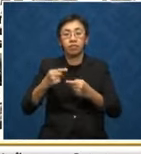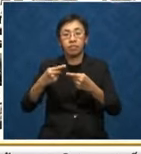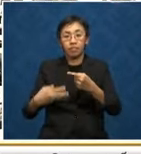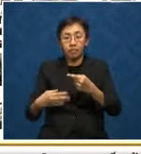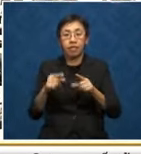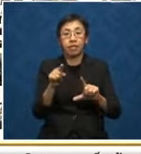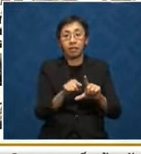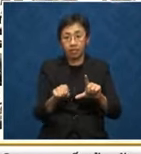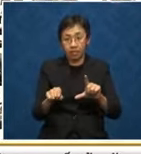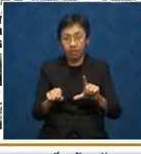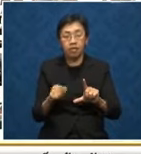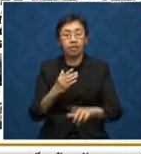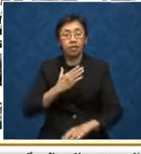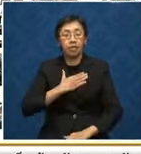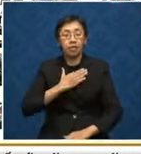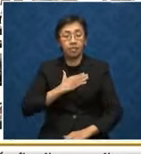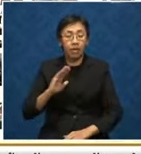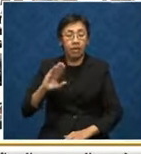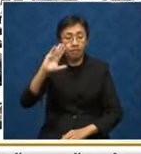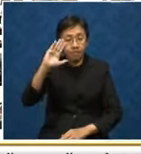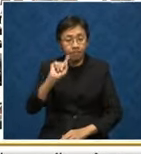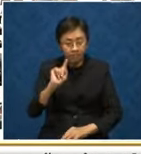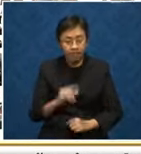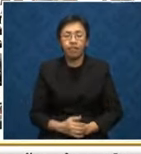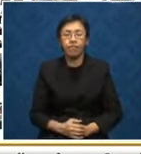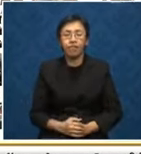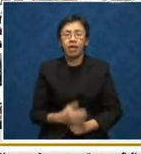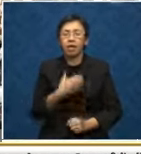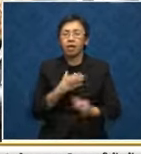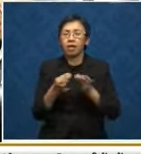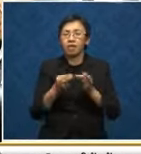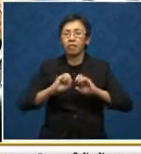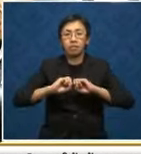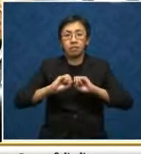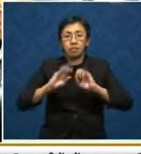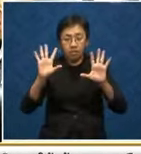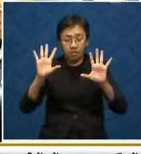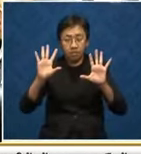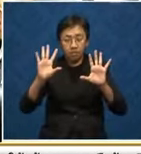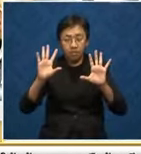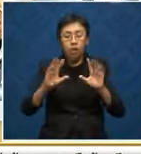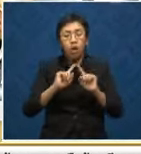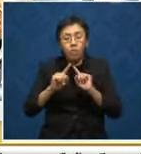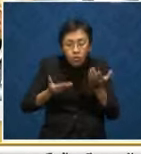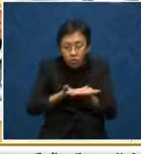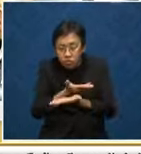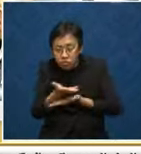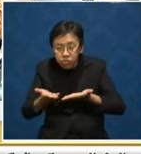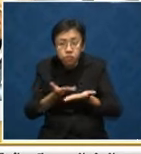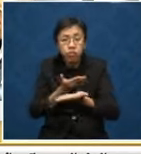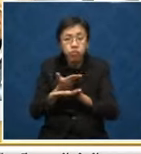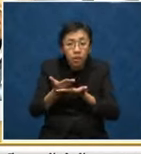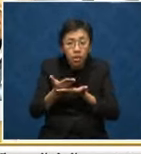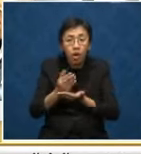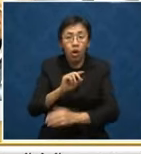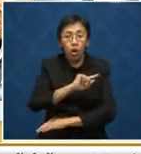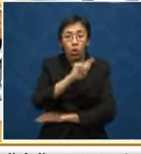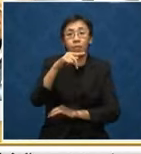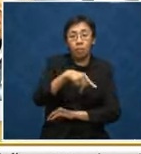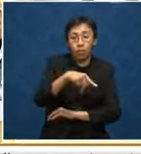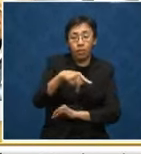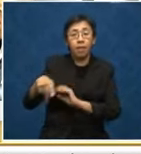ไกลครับขออนุญาตท่านประธานนะครับเพื่อความชัดเจนนะครับแล้วก็รวมถึงจากที่มีการหารือกันนะครับสำหรับวันพุธและวันพฤหัส